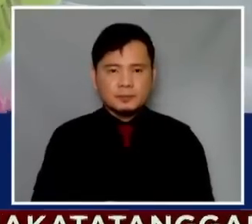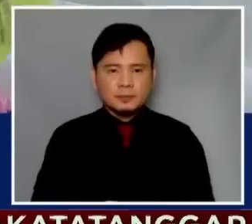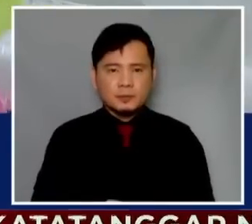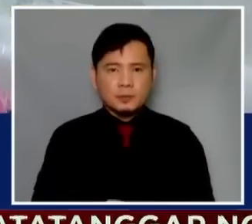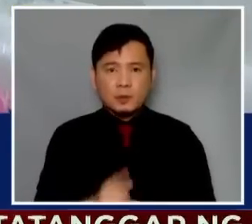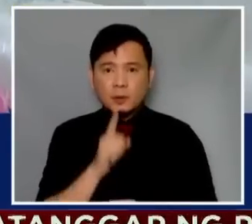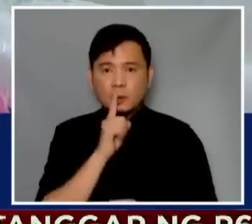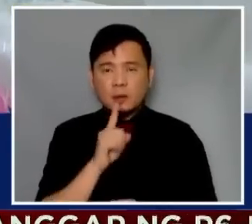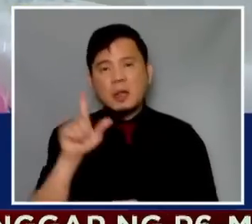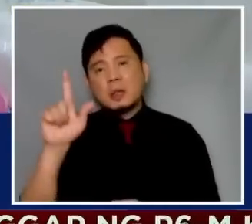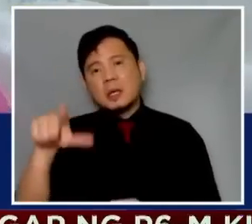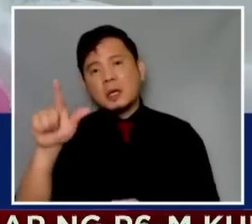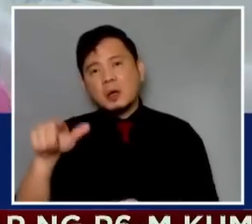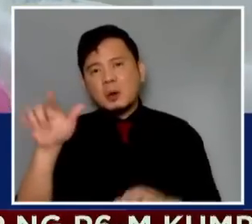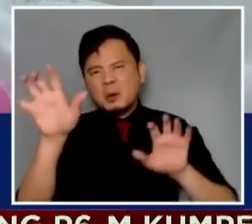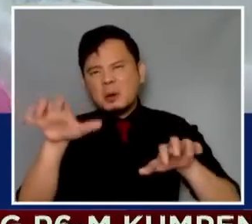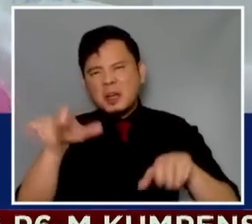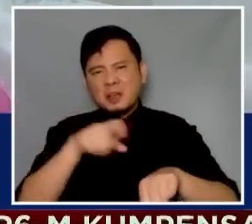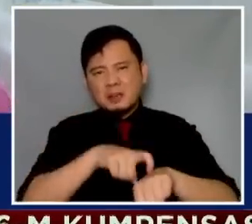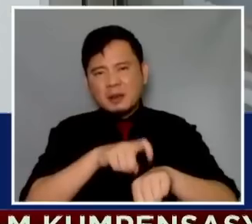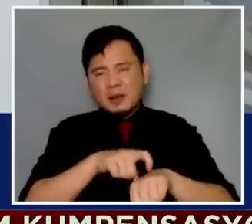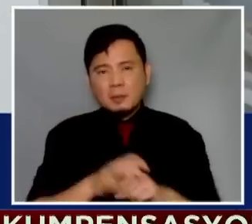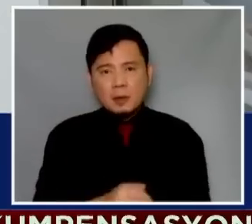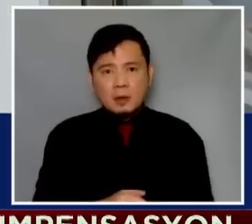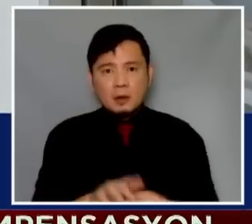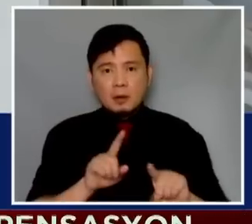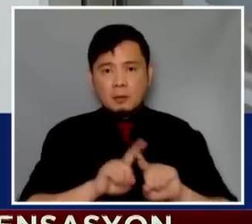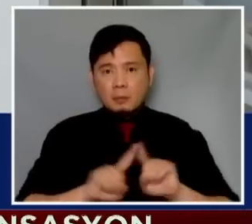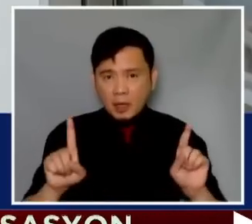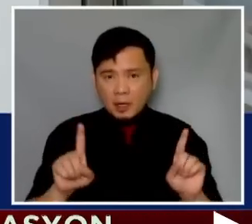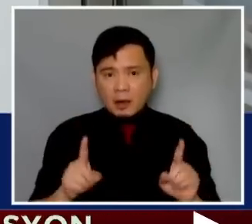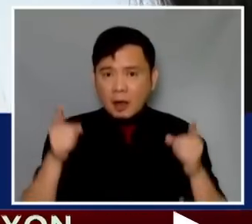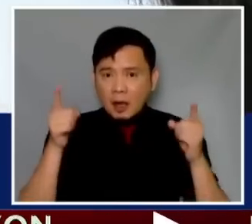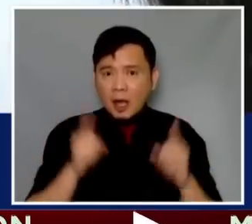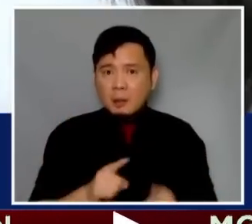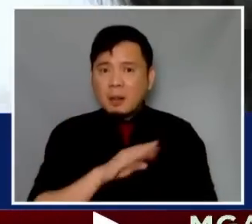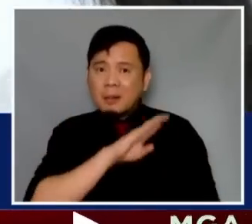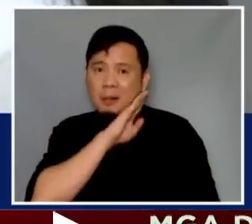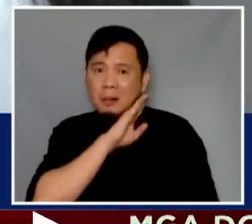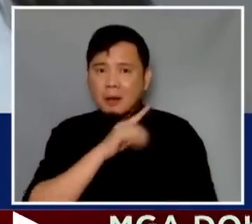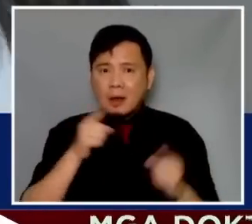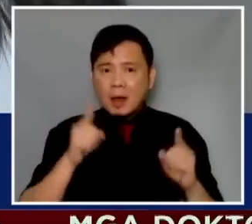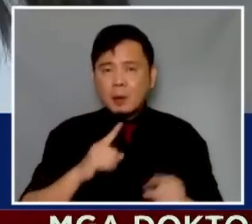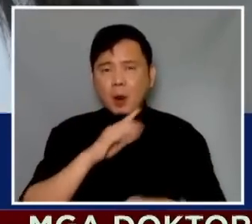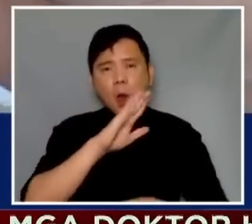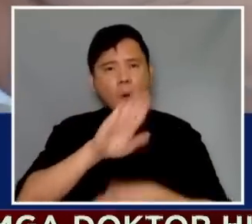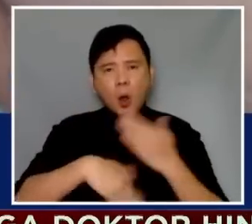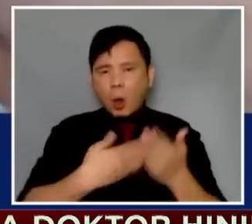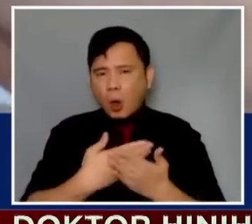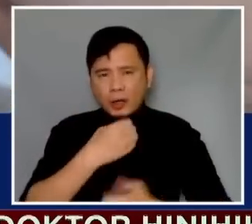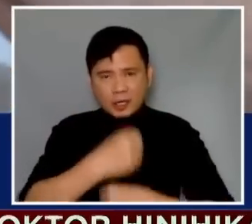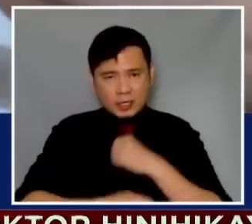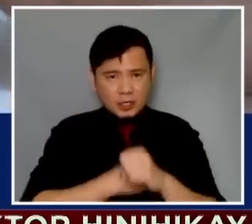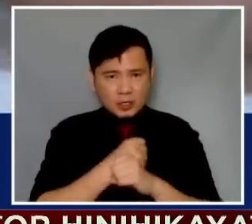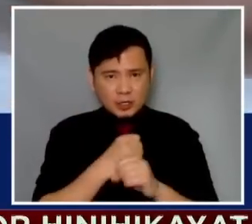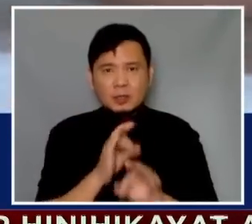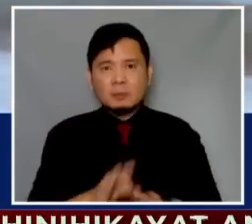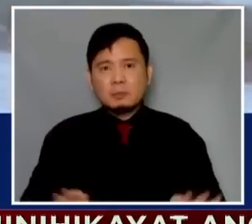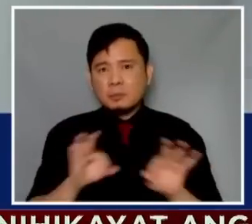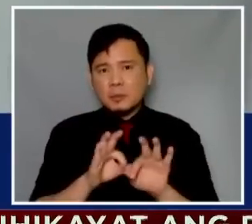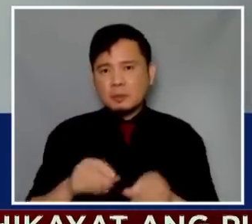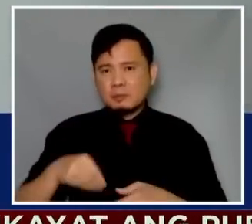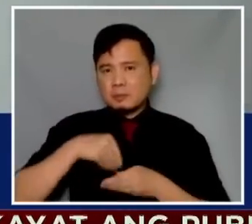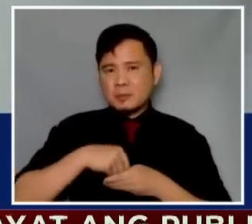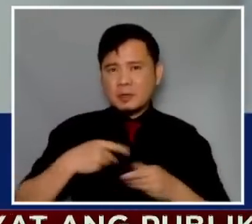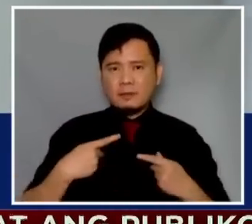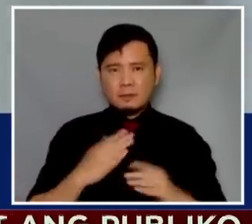tag-ulan, year-round o halos buong taon namang tumatama ang trangkaso, kaya mas maigi umanong may panangga na flu